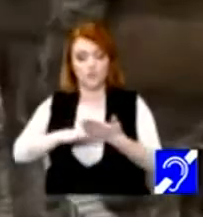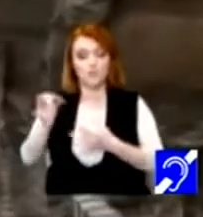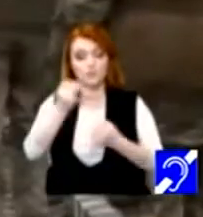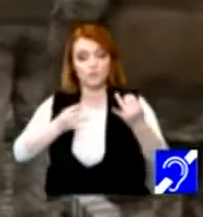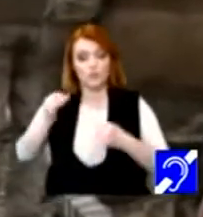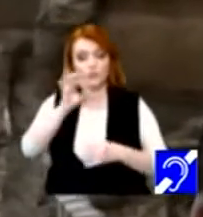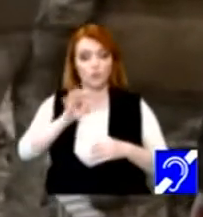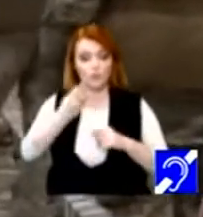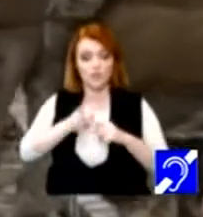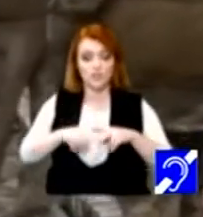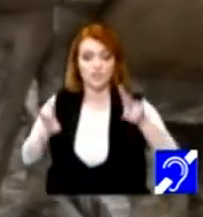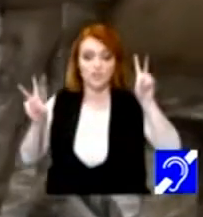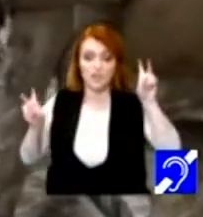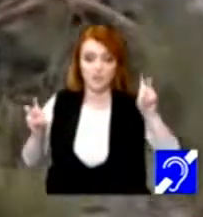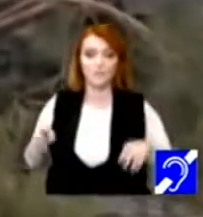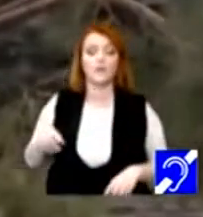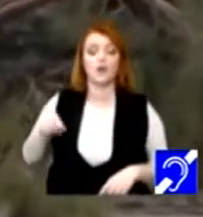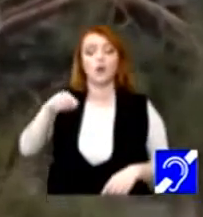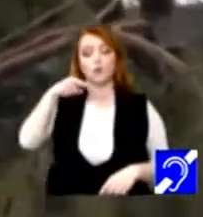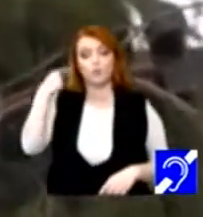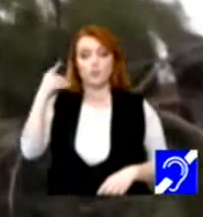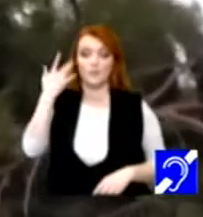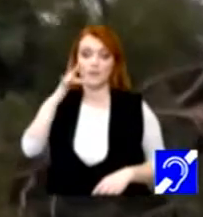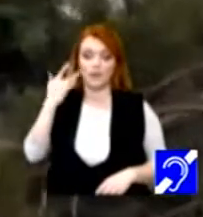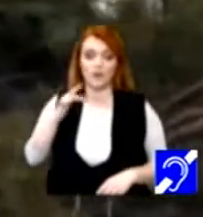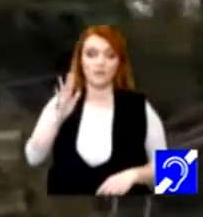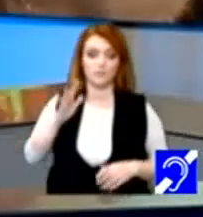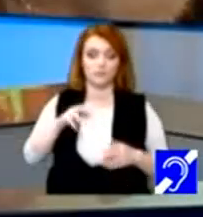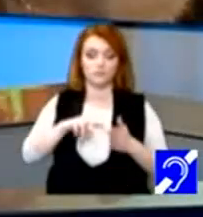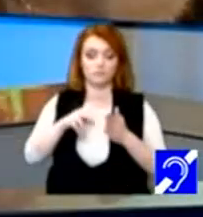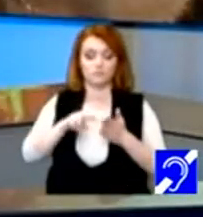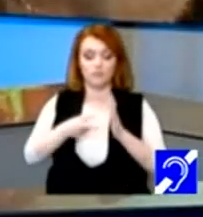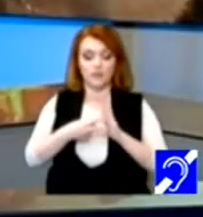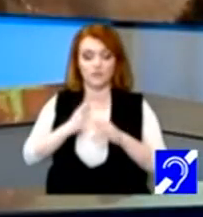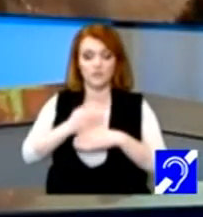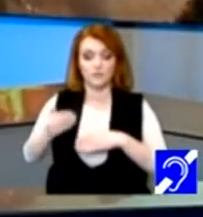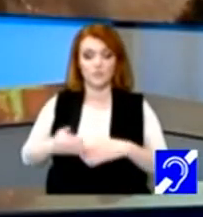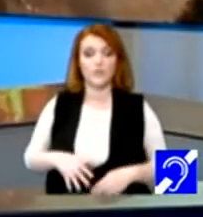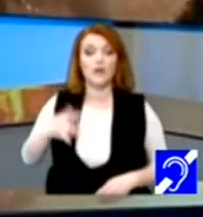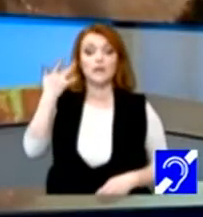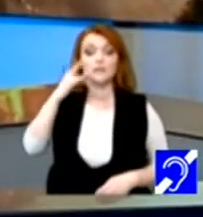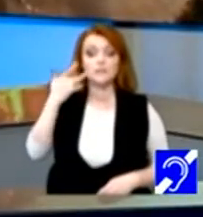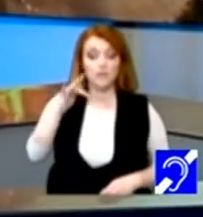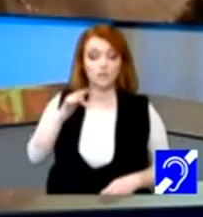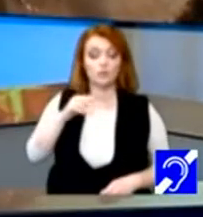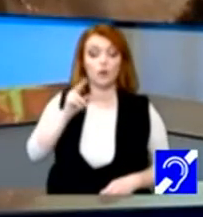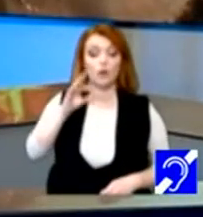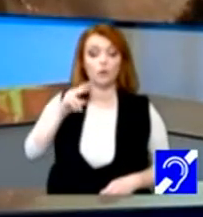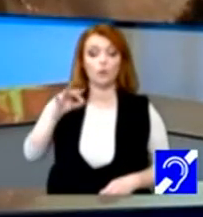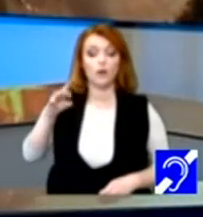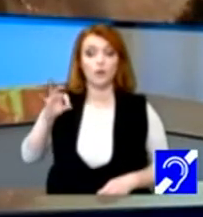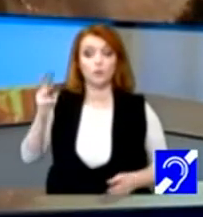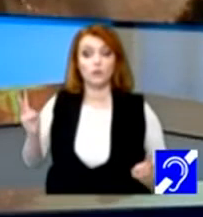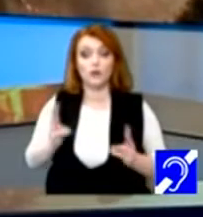convorbirilor ruso-americane, prevăzute să aibă loc pe 10 ianuarie la Geneva. Statul american Colorado este în